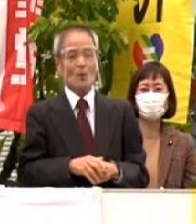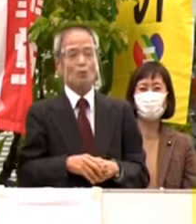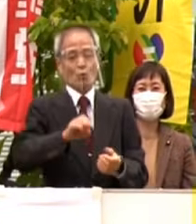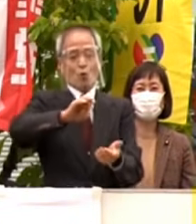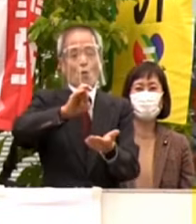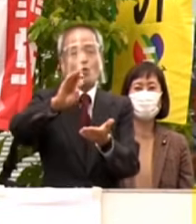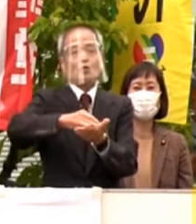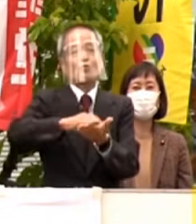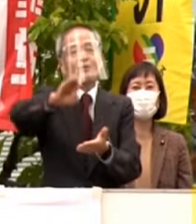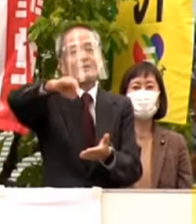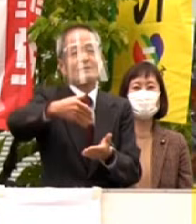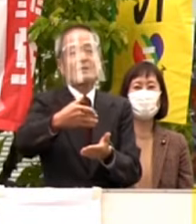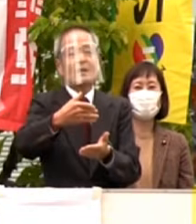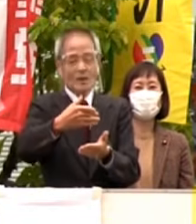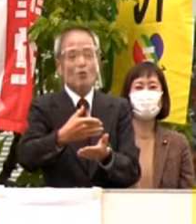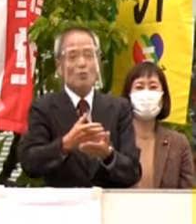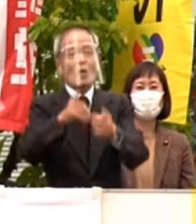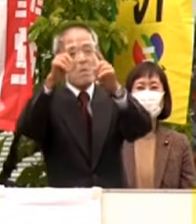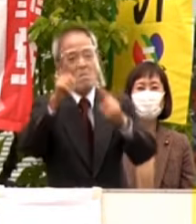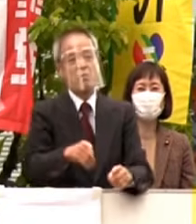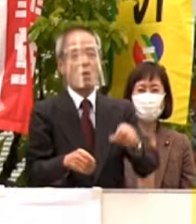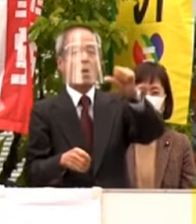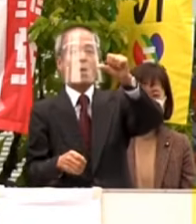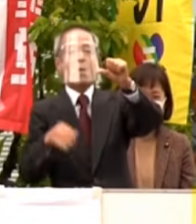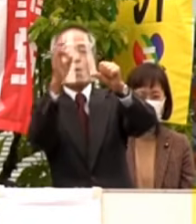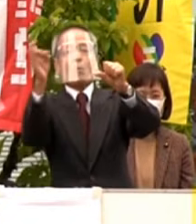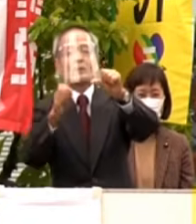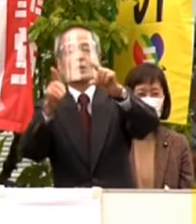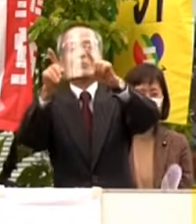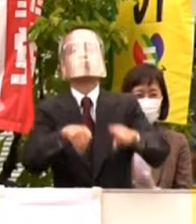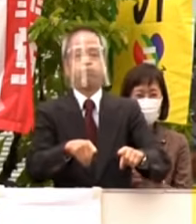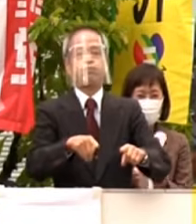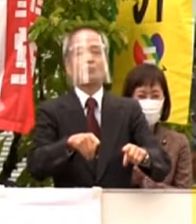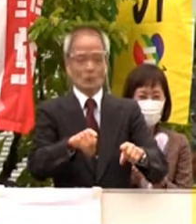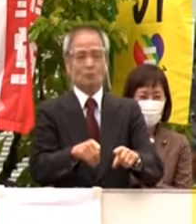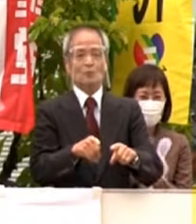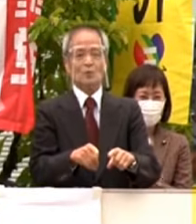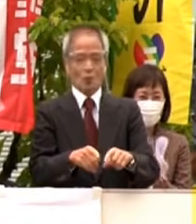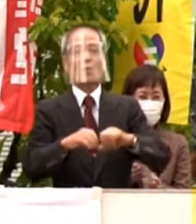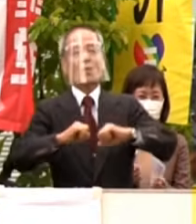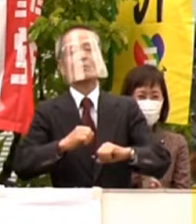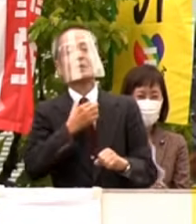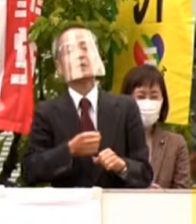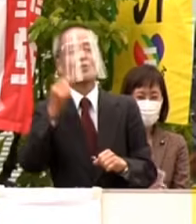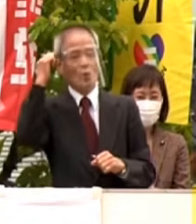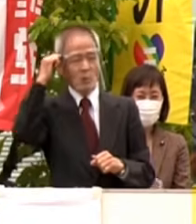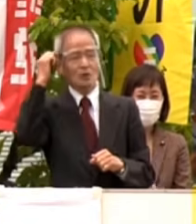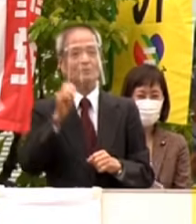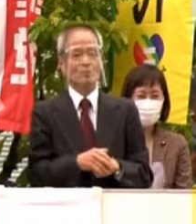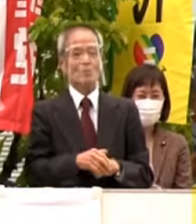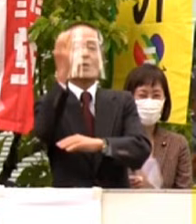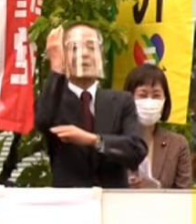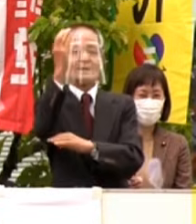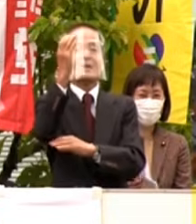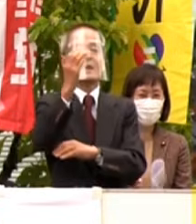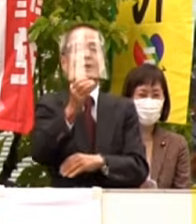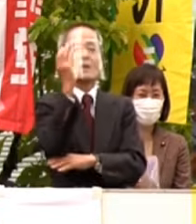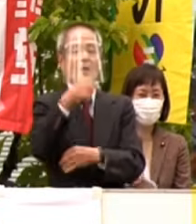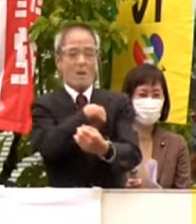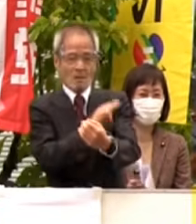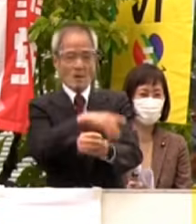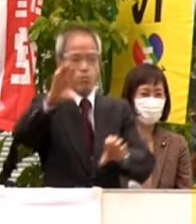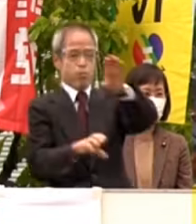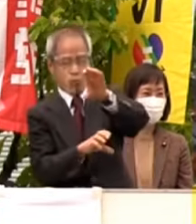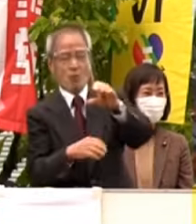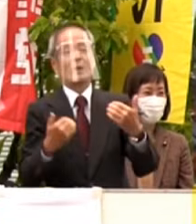と、それをぜひ野党共闘で実現していきたいと思っております。政権をしっかり取ってこの消費税を変えていく、これは飲